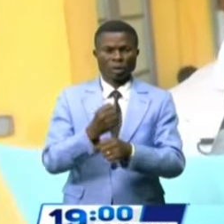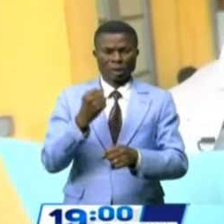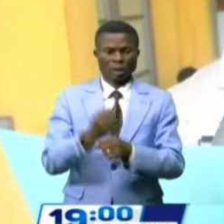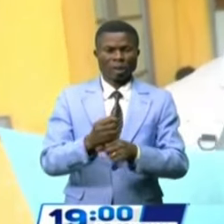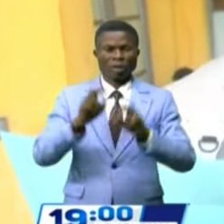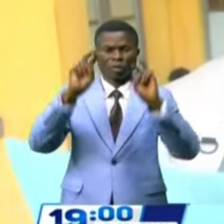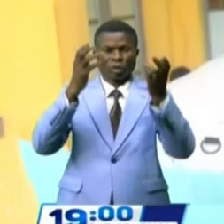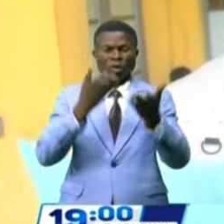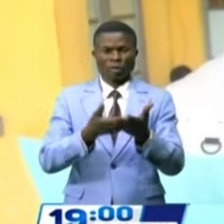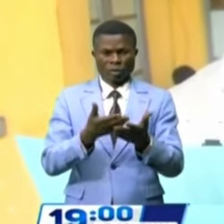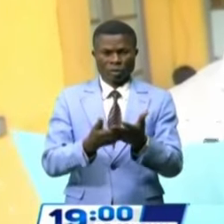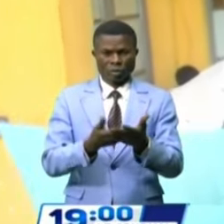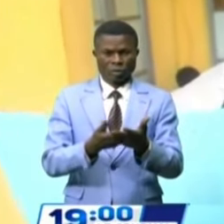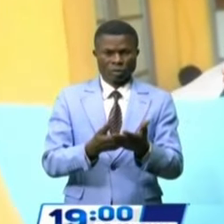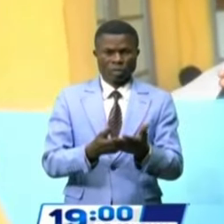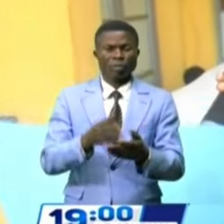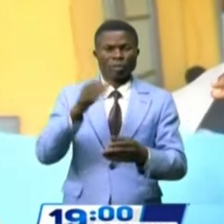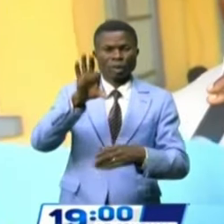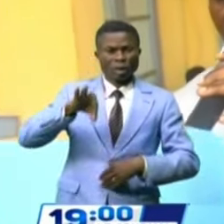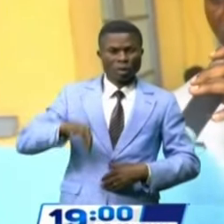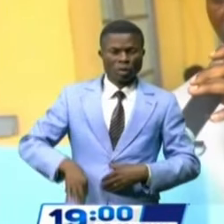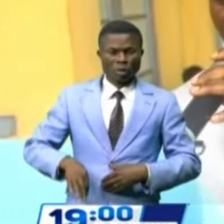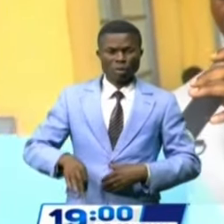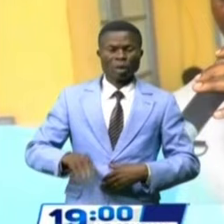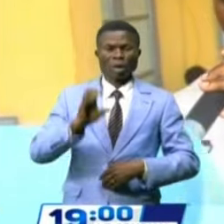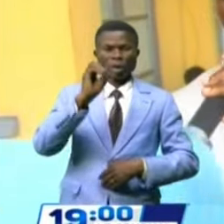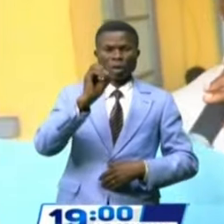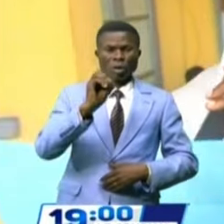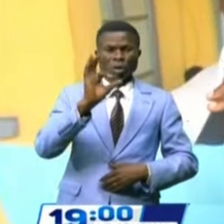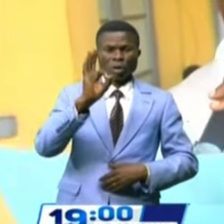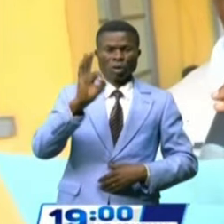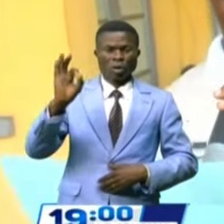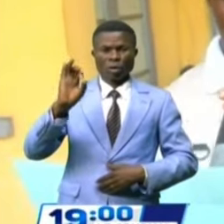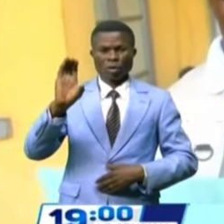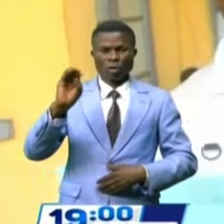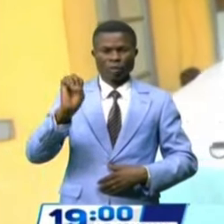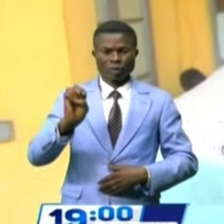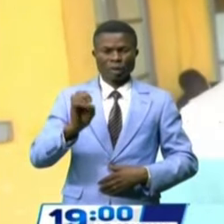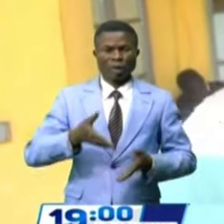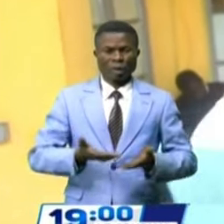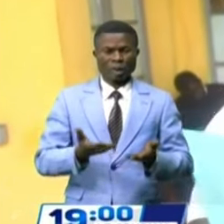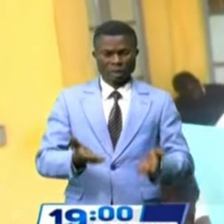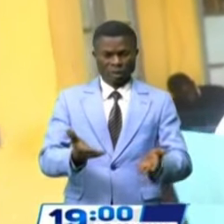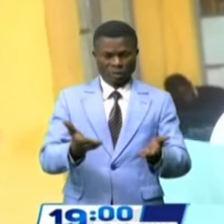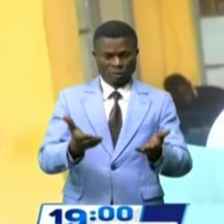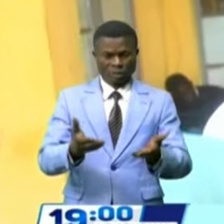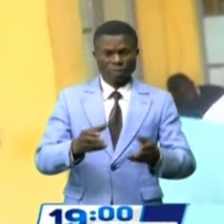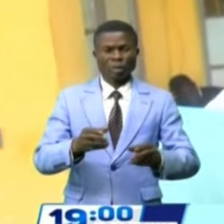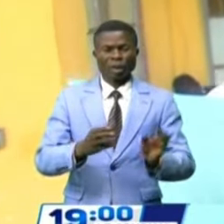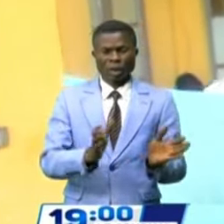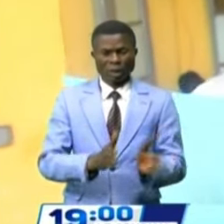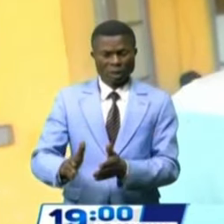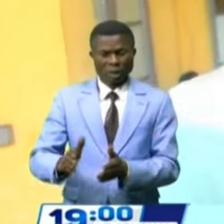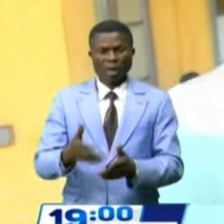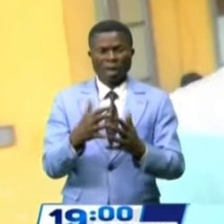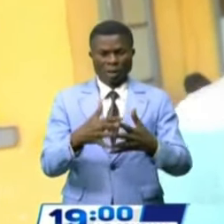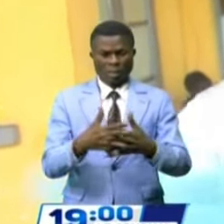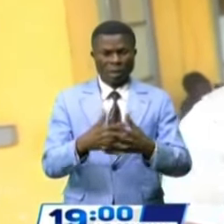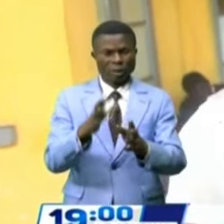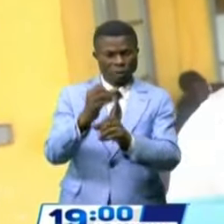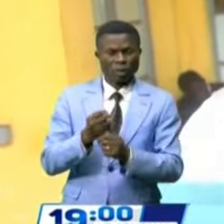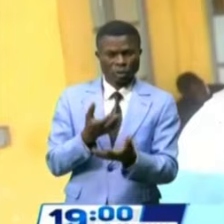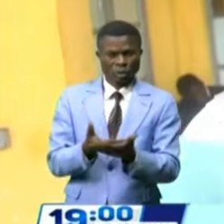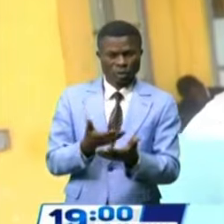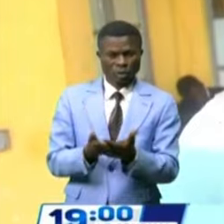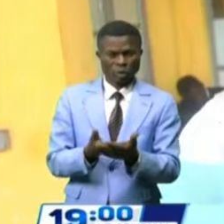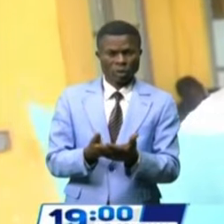civil. Et c'est au profit de l'office de route et d'autres structures sœurs. Le premier lot de ces matériels a été réceptionné, dont